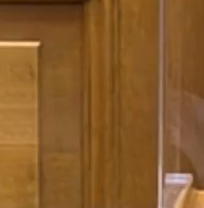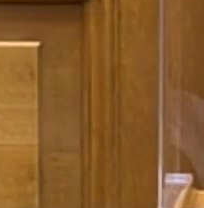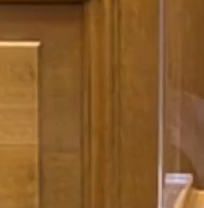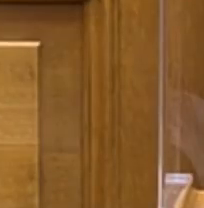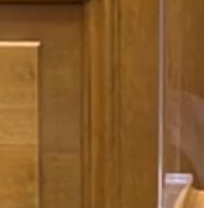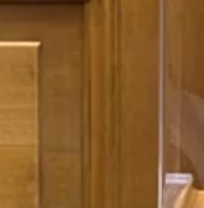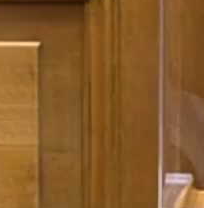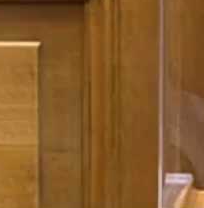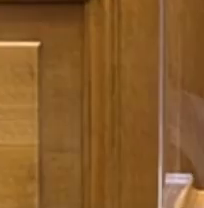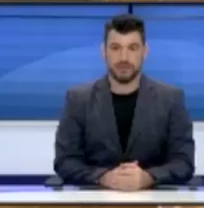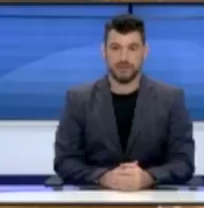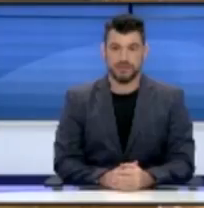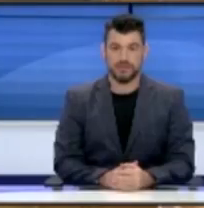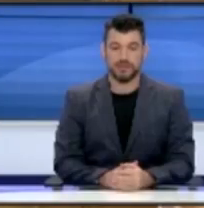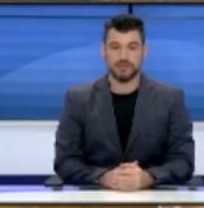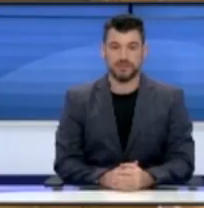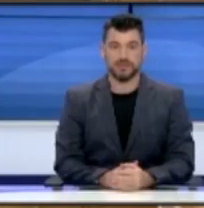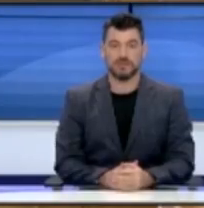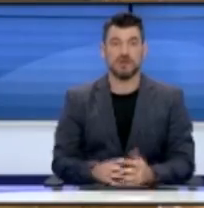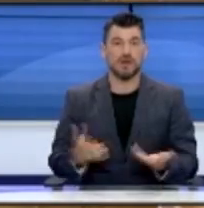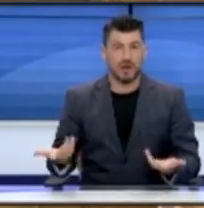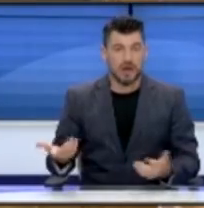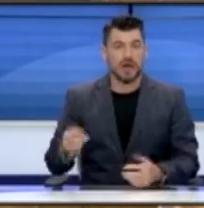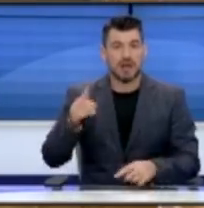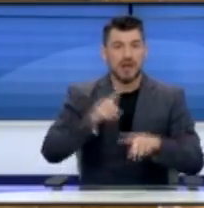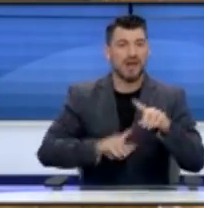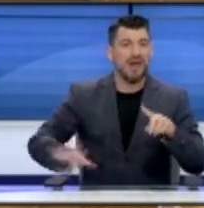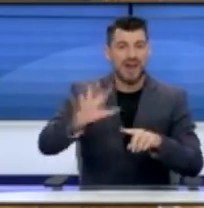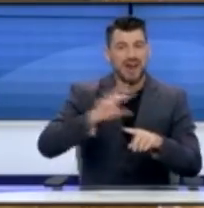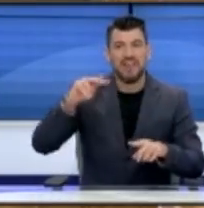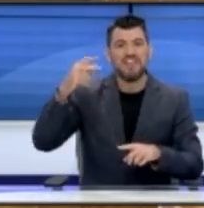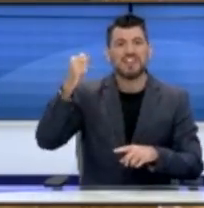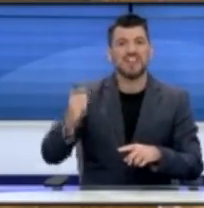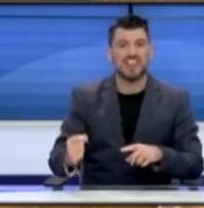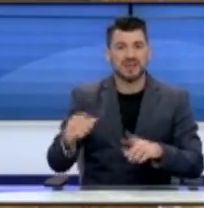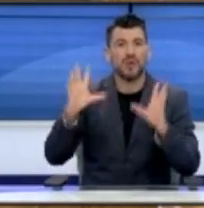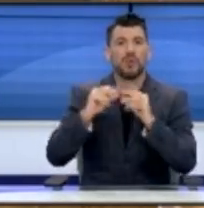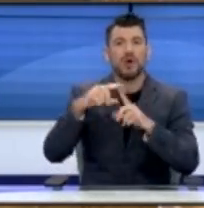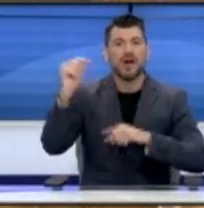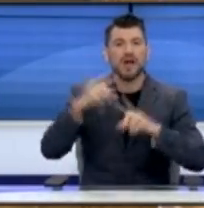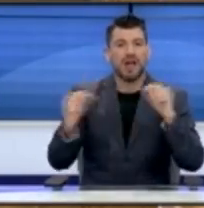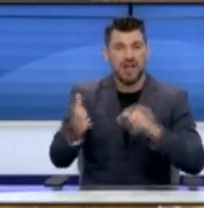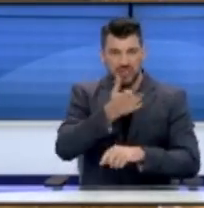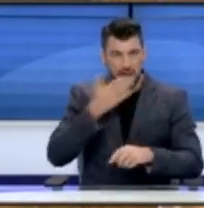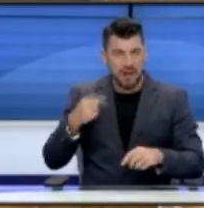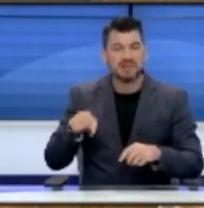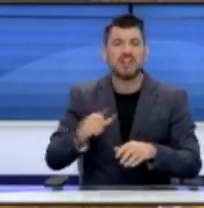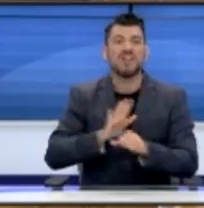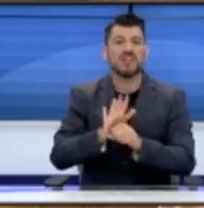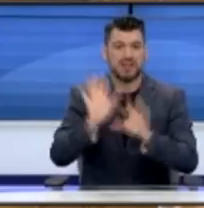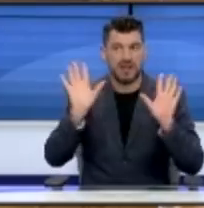αρκούσε καν η δεύτερη θέση που βρισκόμασταν ως Ελλάδα στις νατοϊκές δαπάνες. Διαθέσατε